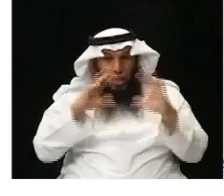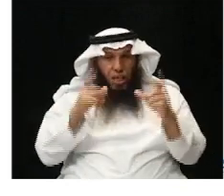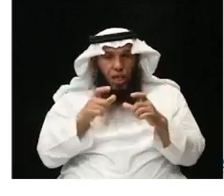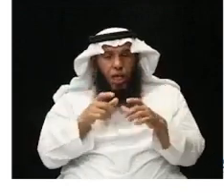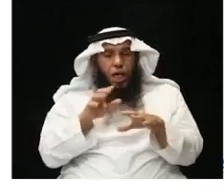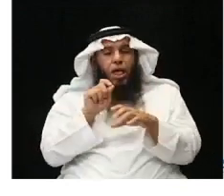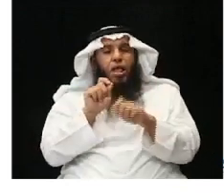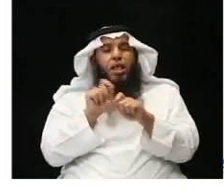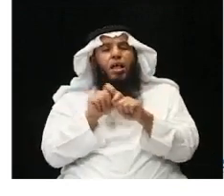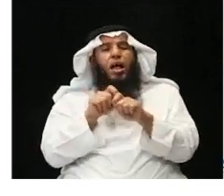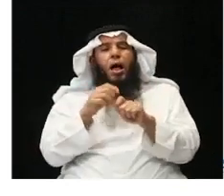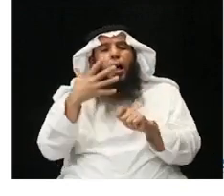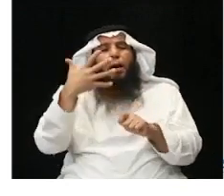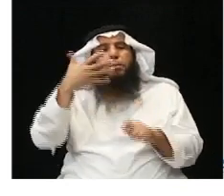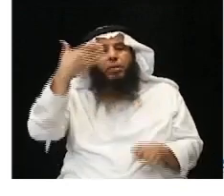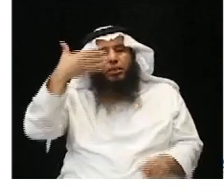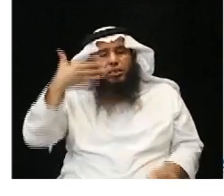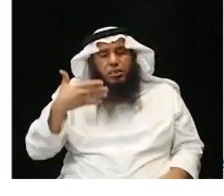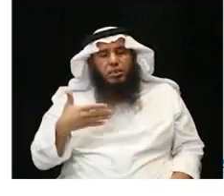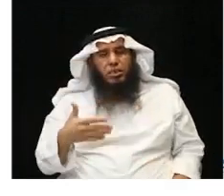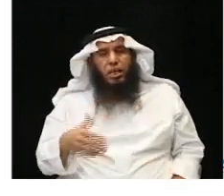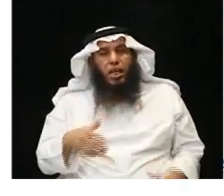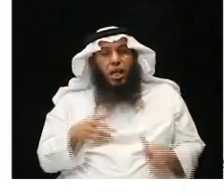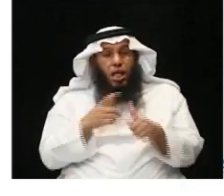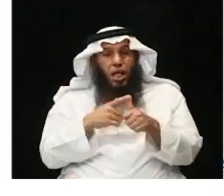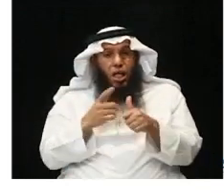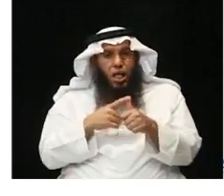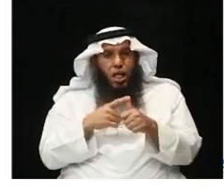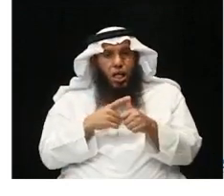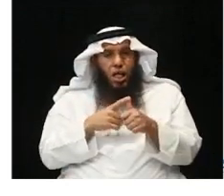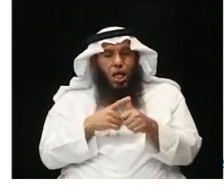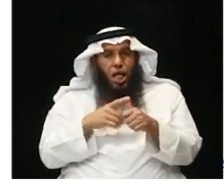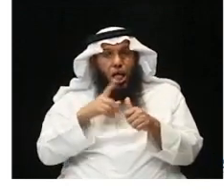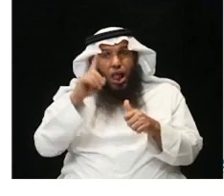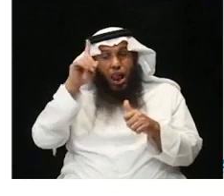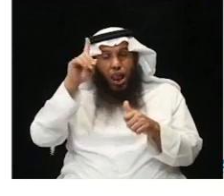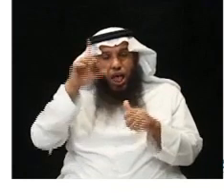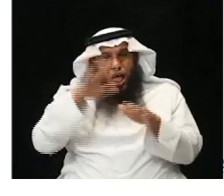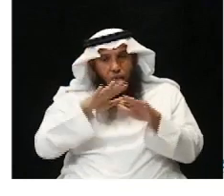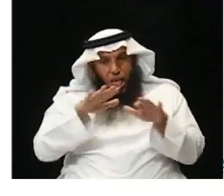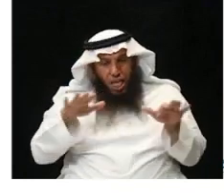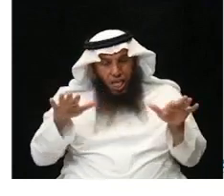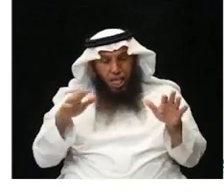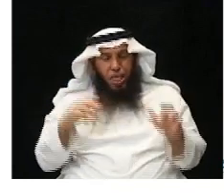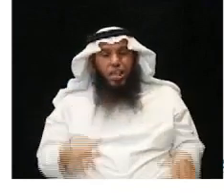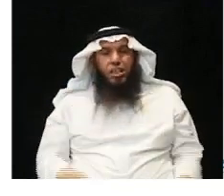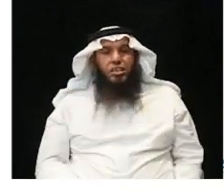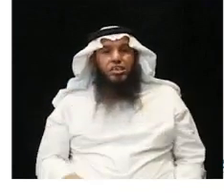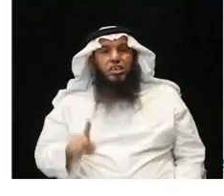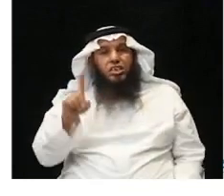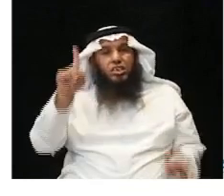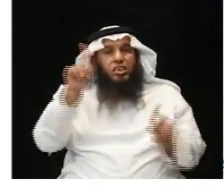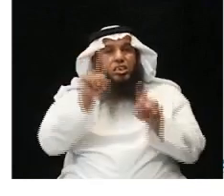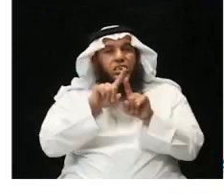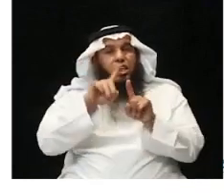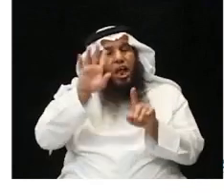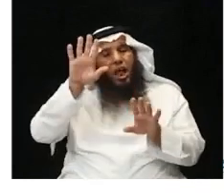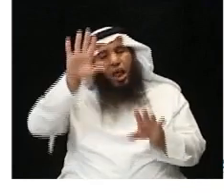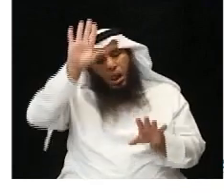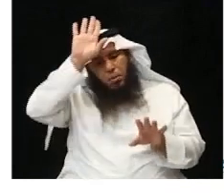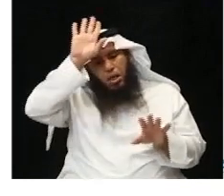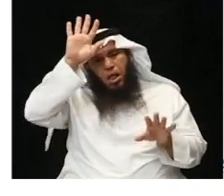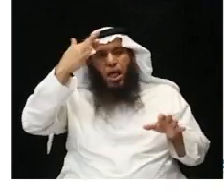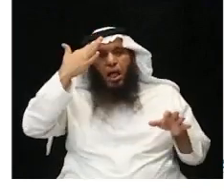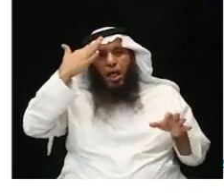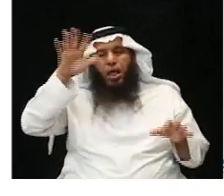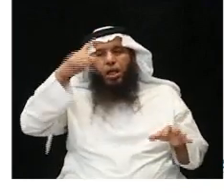التذكير والمواعظ في 5 نقاط. أولا أن الأرض لله سبحانه وتعالى وحده لا شريك له، فهو المالك